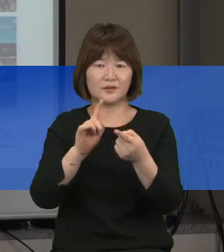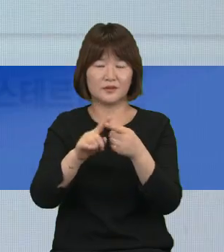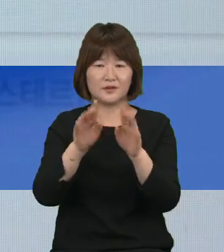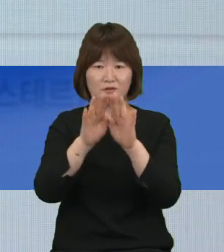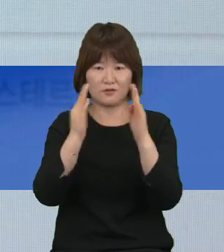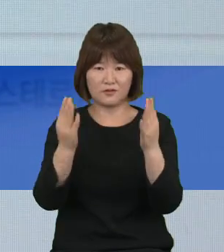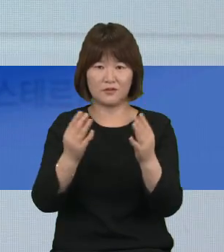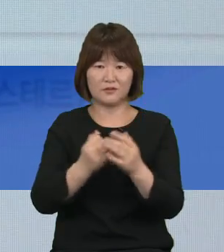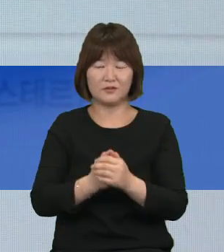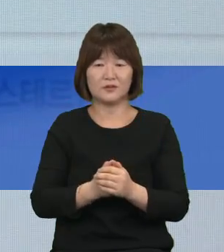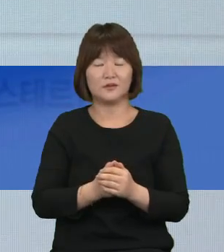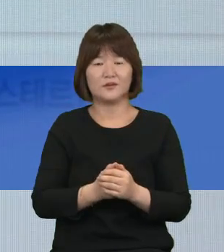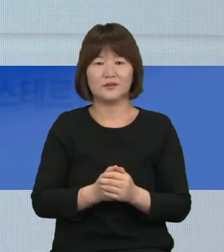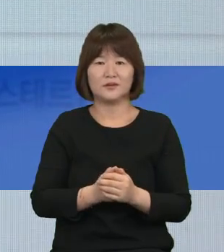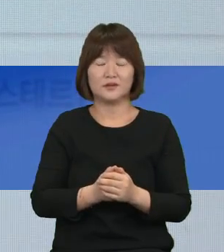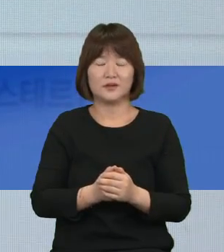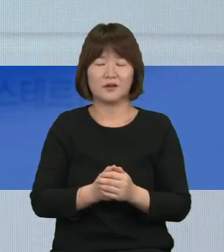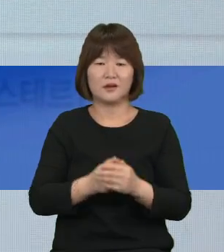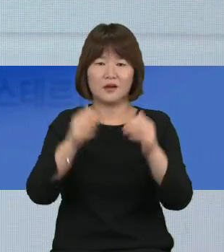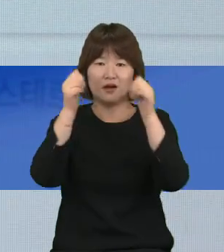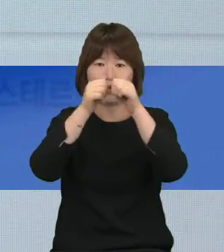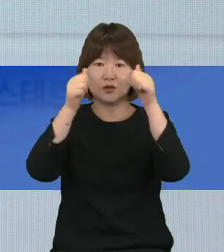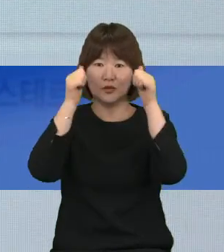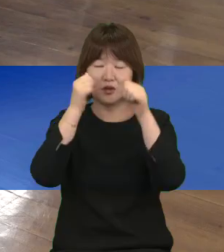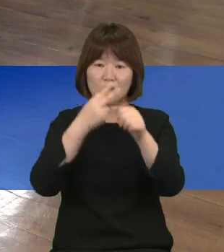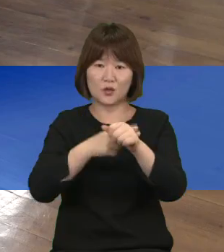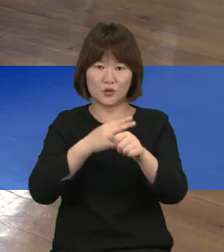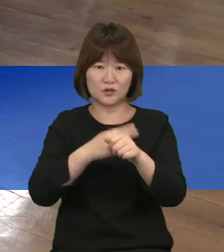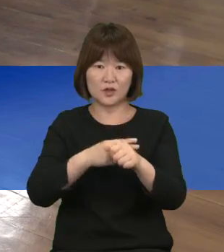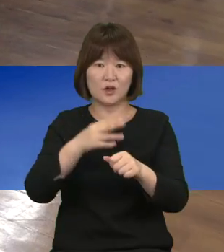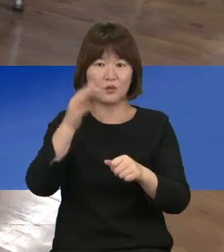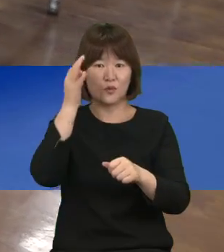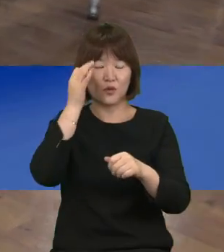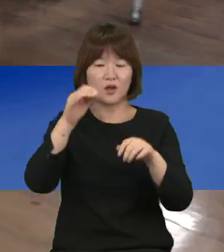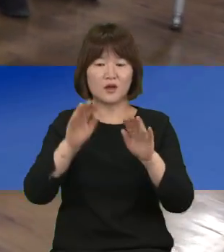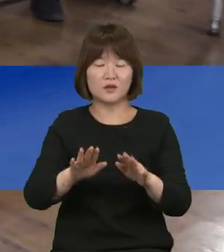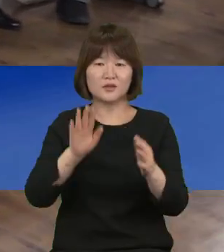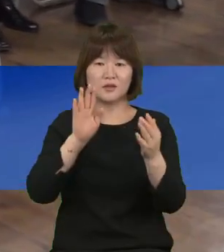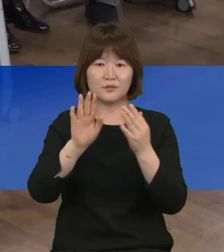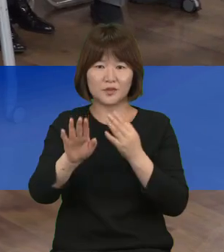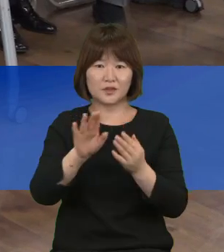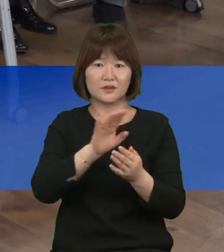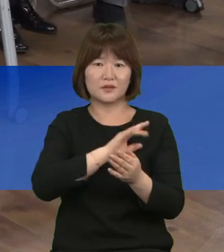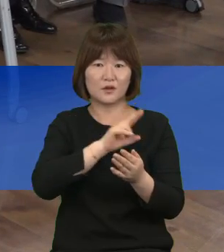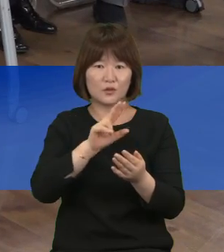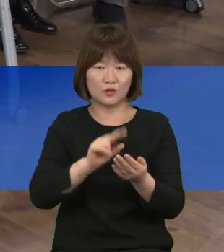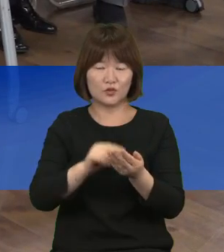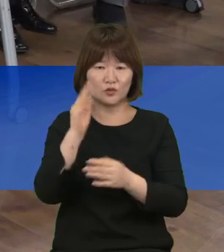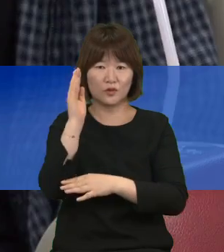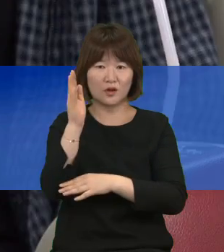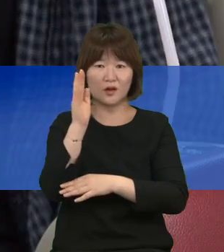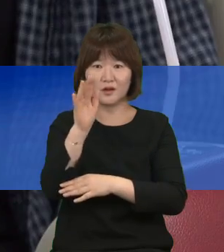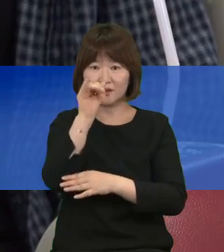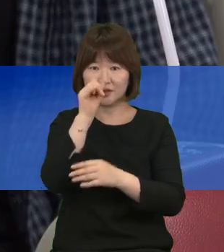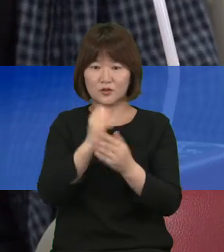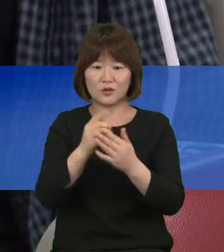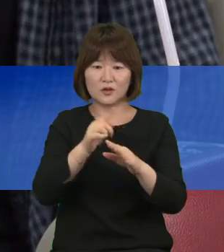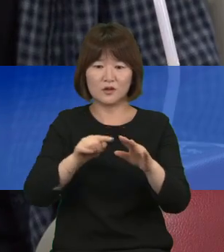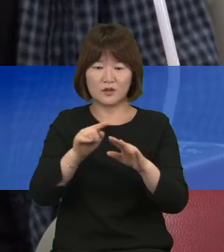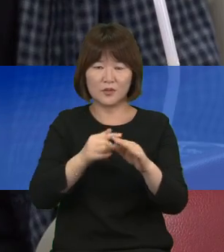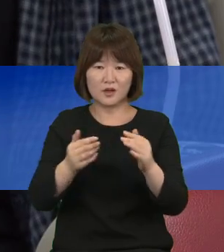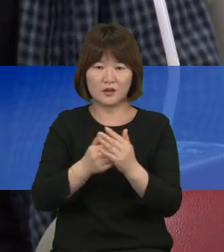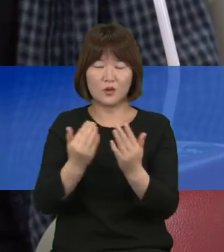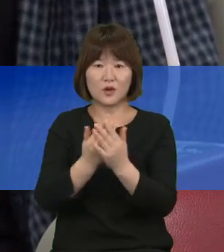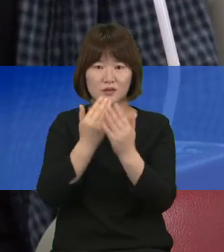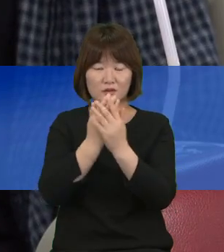개최됐습니다. 이날 심포지엄은 김경대 한동대 교수의 포항의 현재와 미래라는 기조 강연으로 시작됐으며